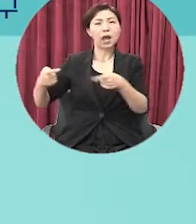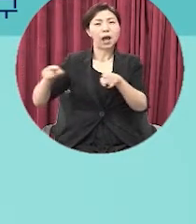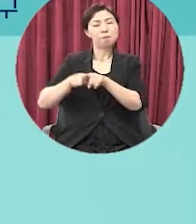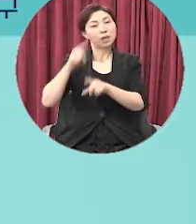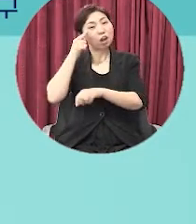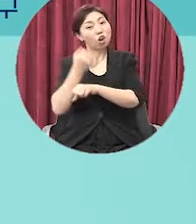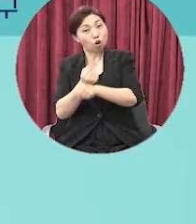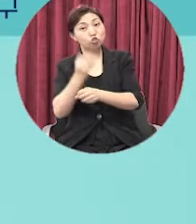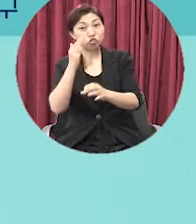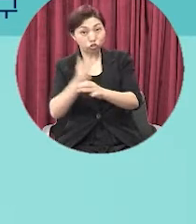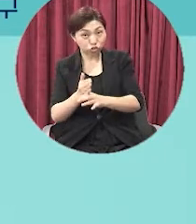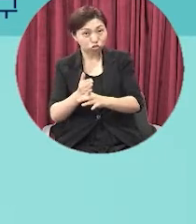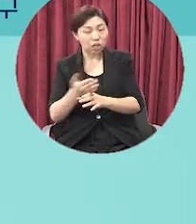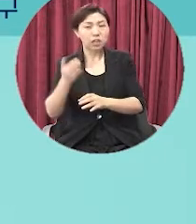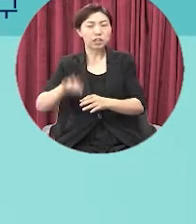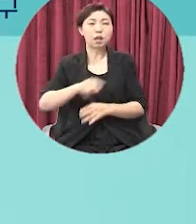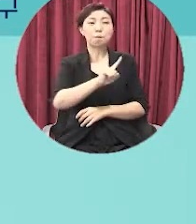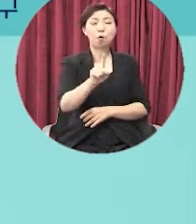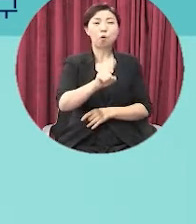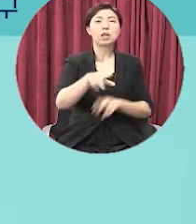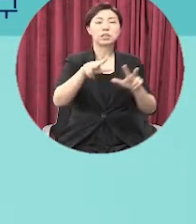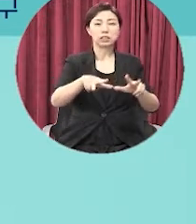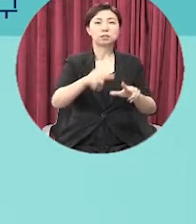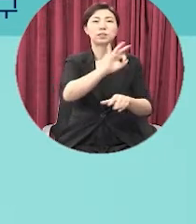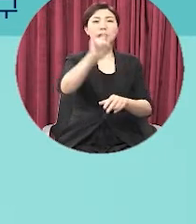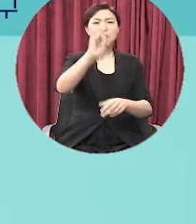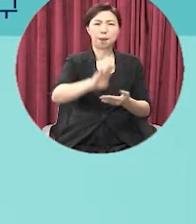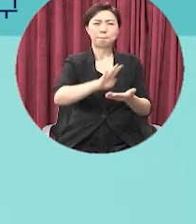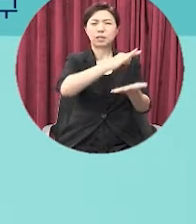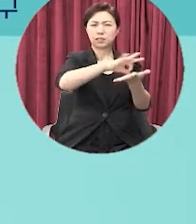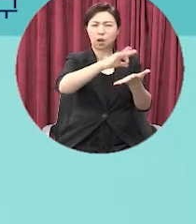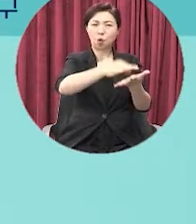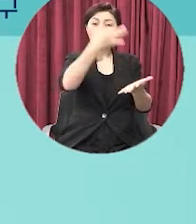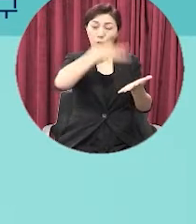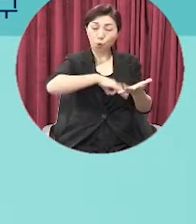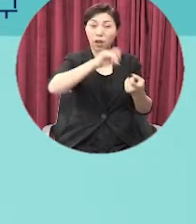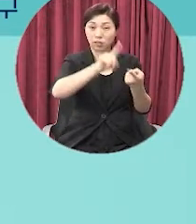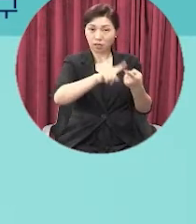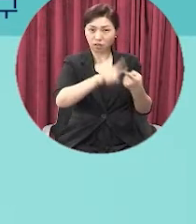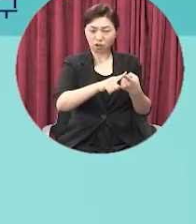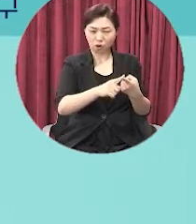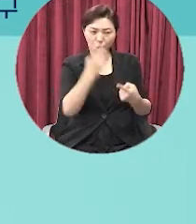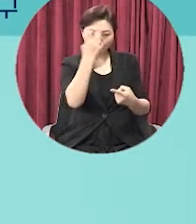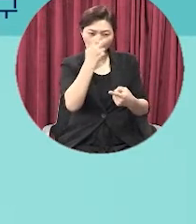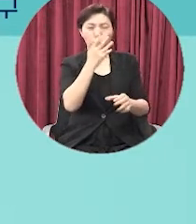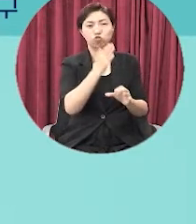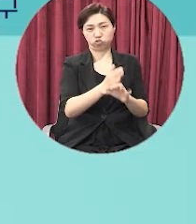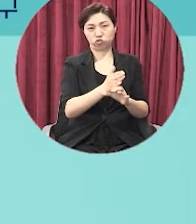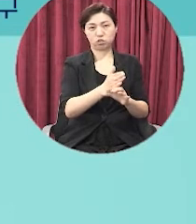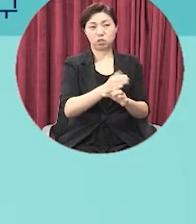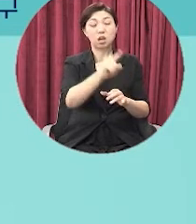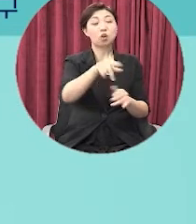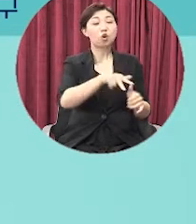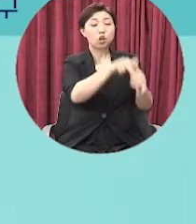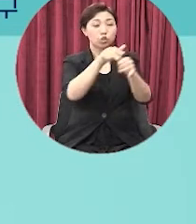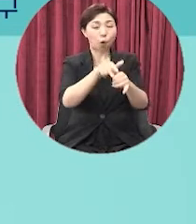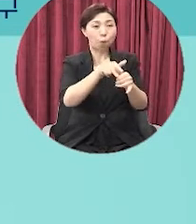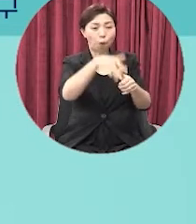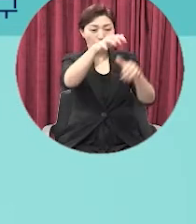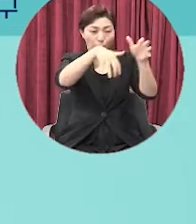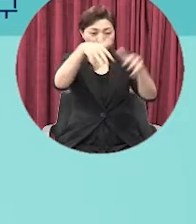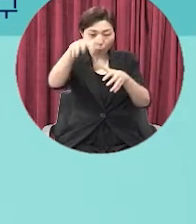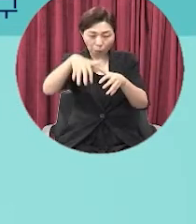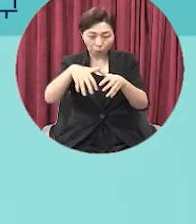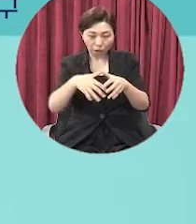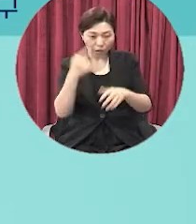평가를 현재 진행 중 상황입니다 뭐 이런 그녀가 아직 비교적 생소하기 때문에 이런 데이터를 가지고 뭐 입어야 좀